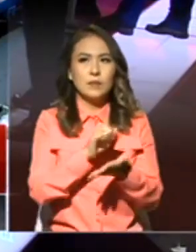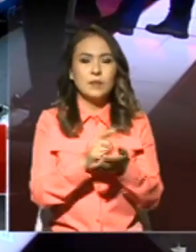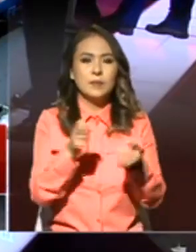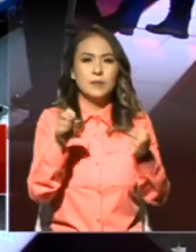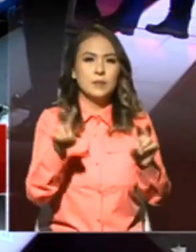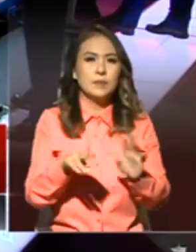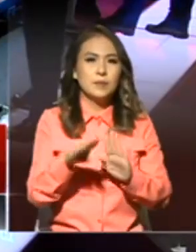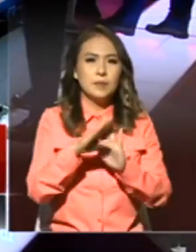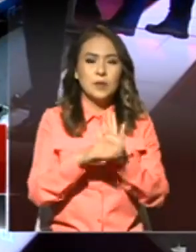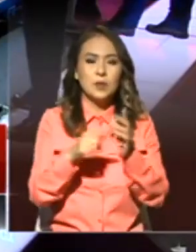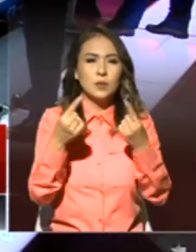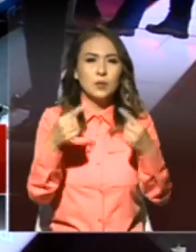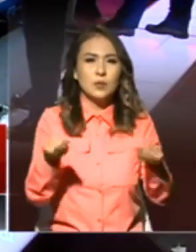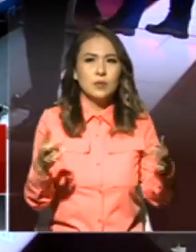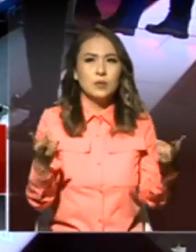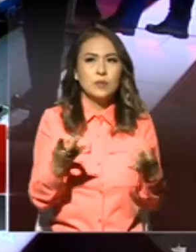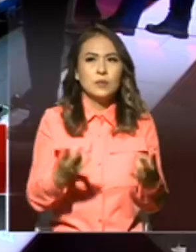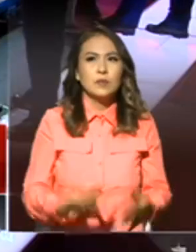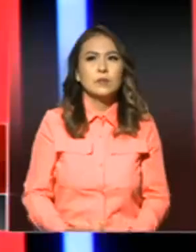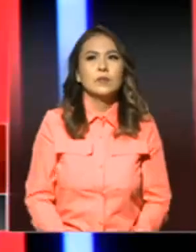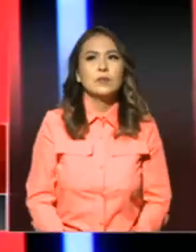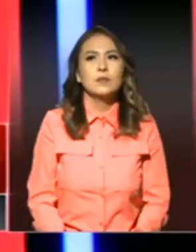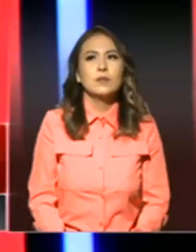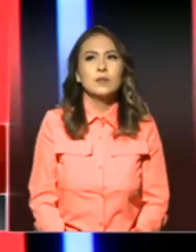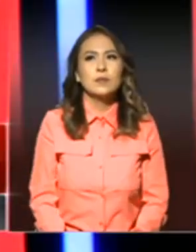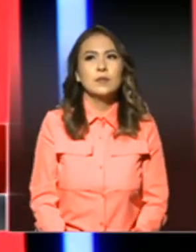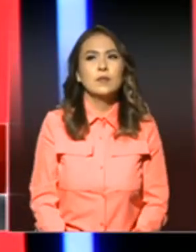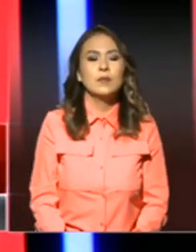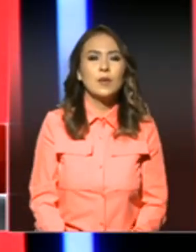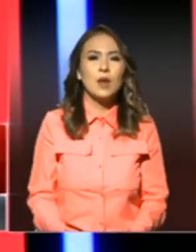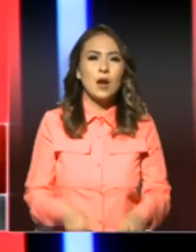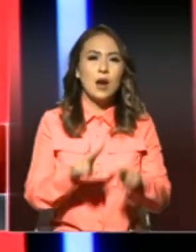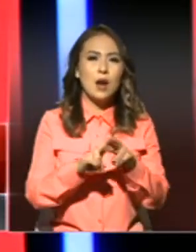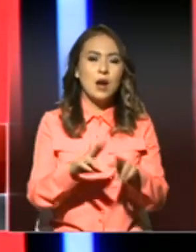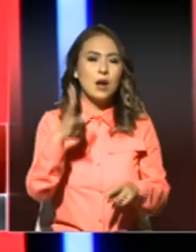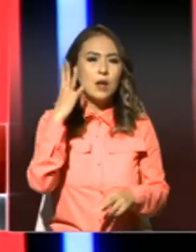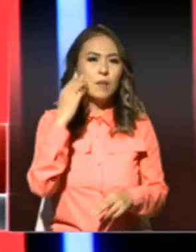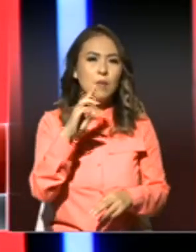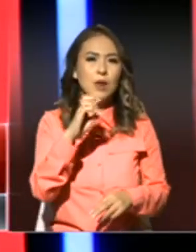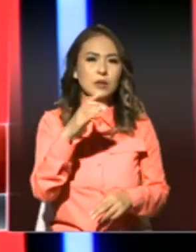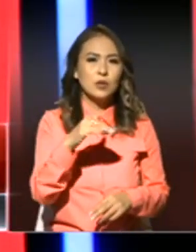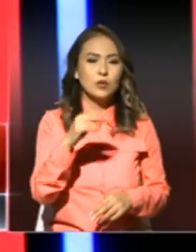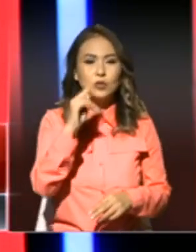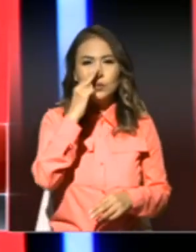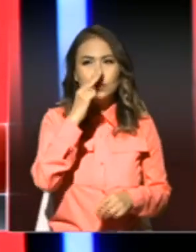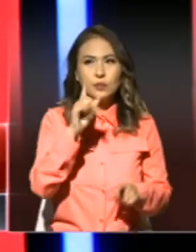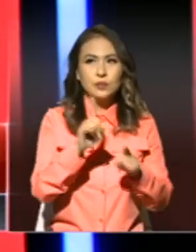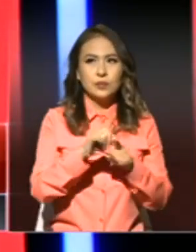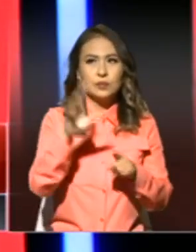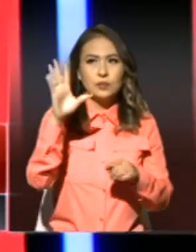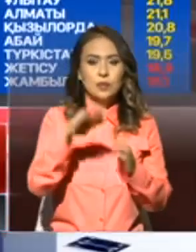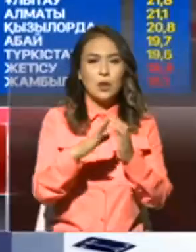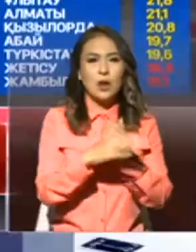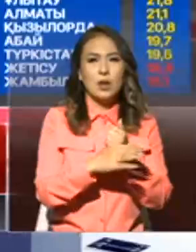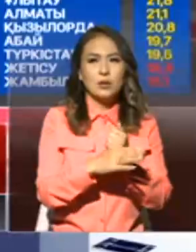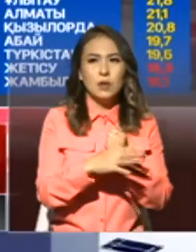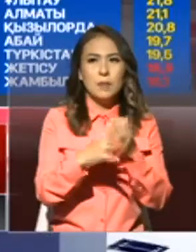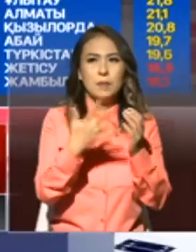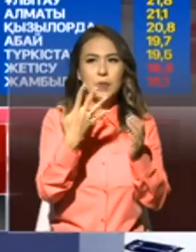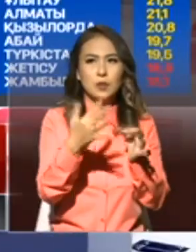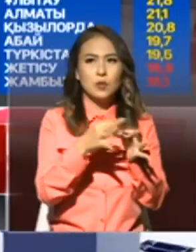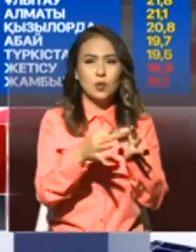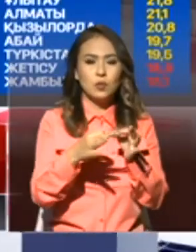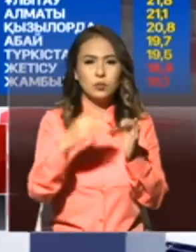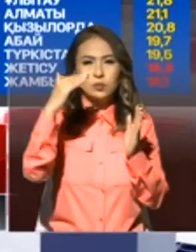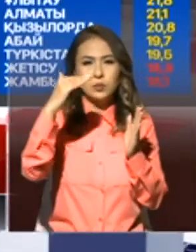керек. Басқаша. Басқаша. Бұл басқа проблем. Жоқ, енді қараңыздар, Астана, Алматы, Маңғыстау, Шымкенттен басқа жерлерде де Атырау жерінде бес облыстылықшы.